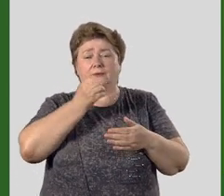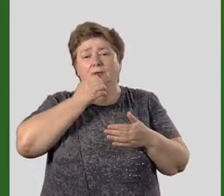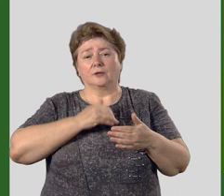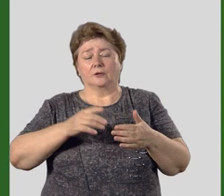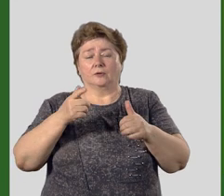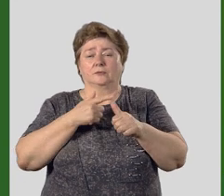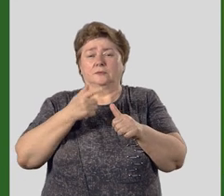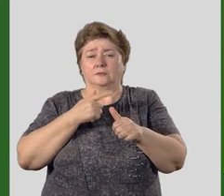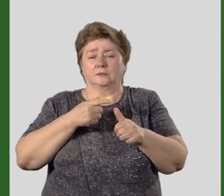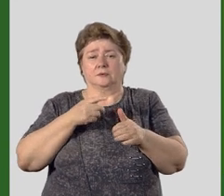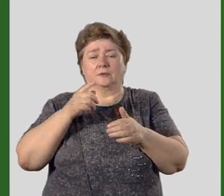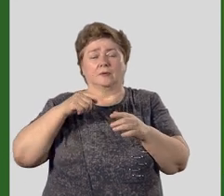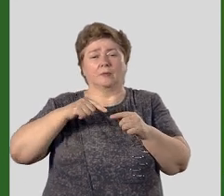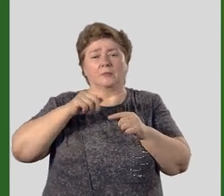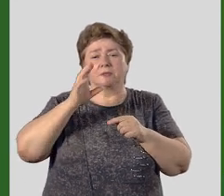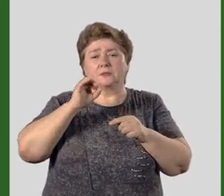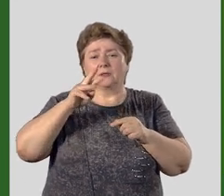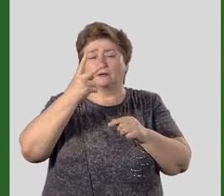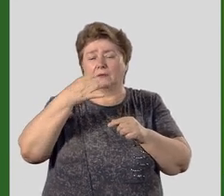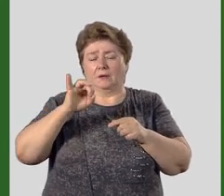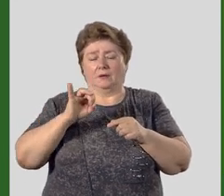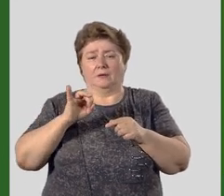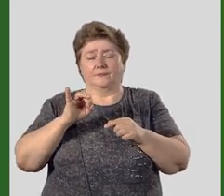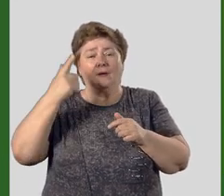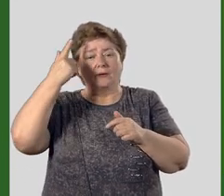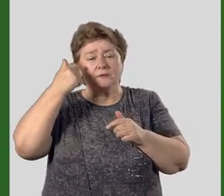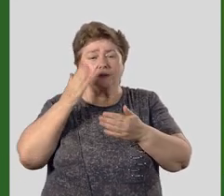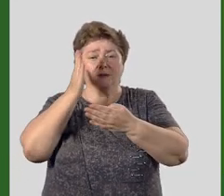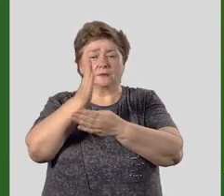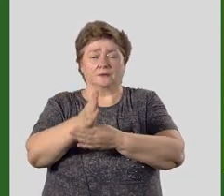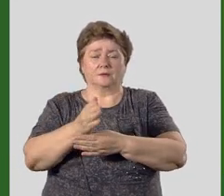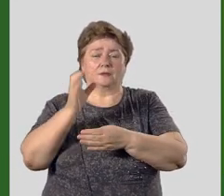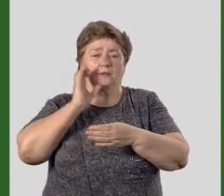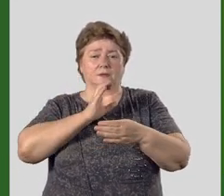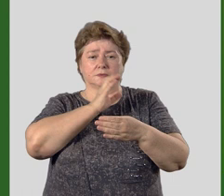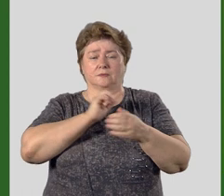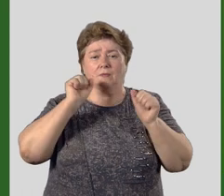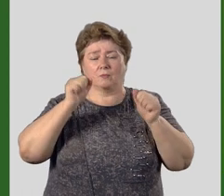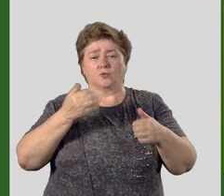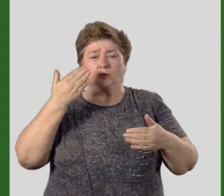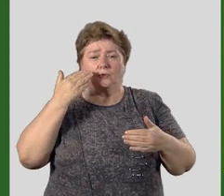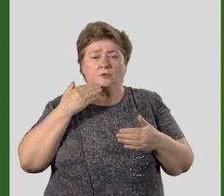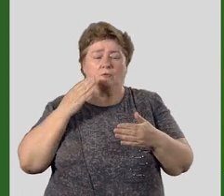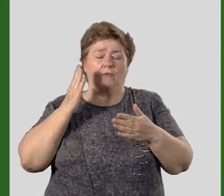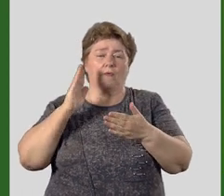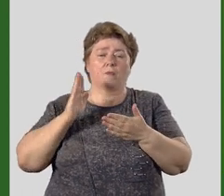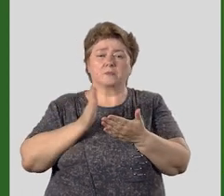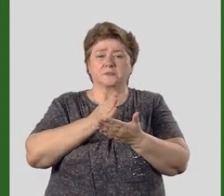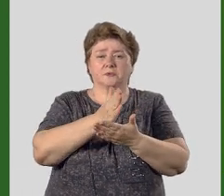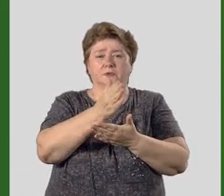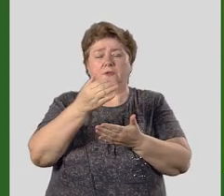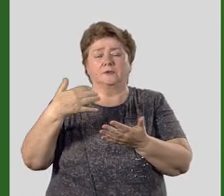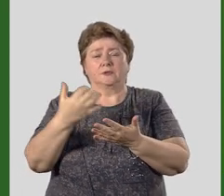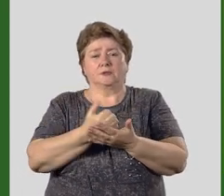юг обозначают стрелкой. Зная направление на север, можно легко сориентироваться